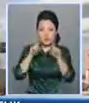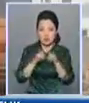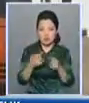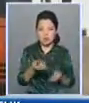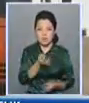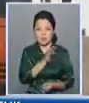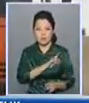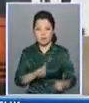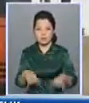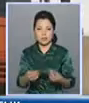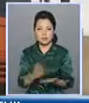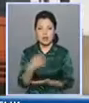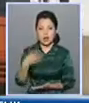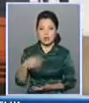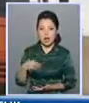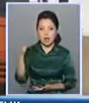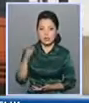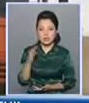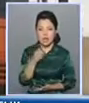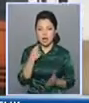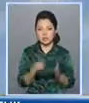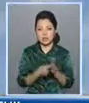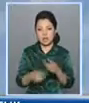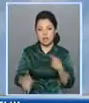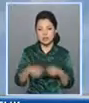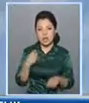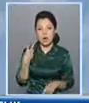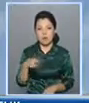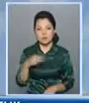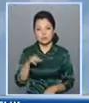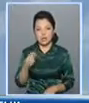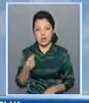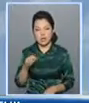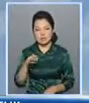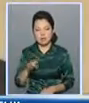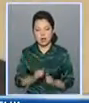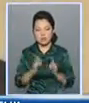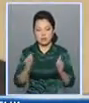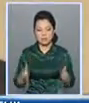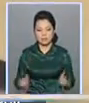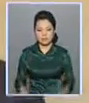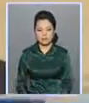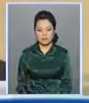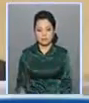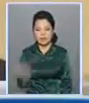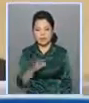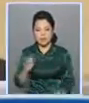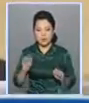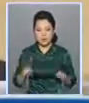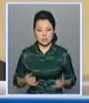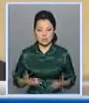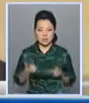берді. Жалпы танаптардың 40%-ында астық шығымдылығы 30 центнерден астам. Бәрі мүмкіншілік